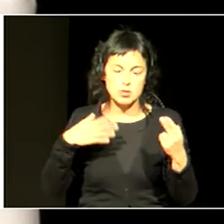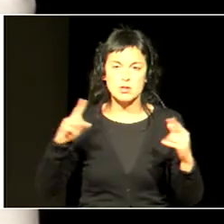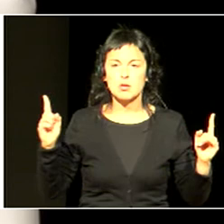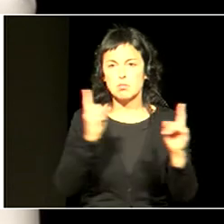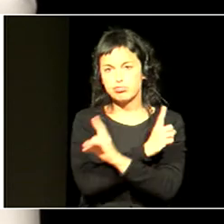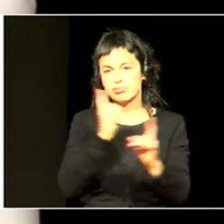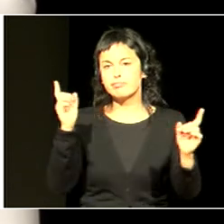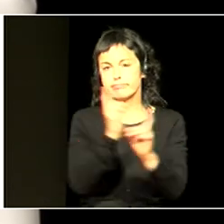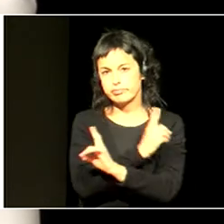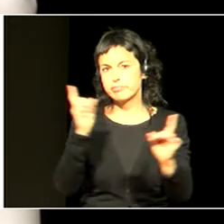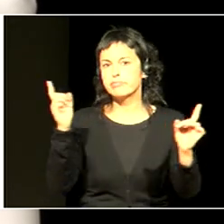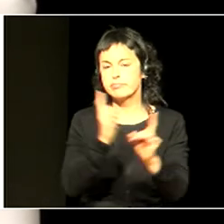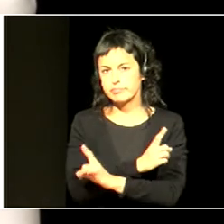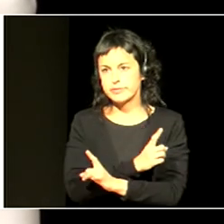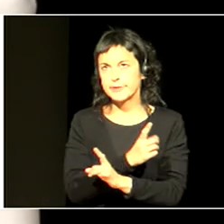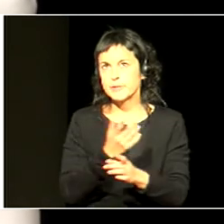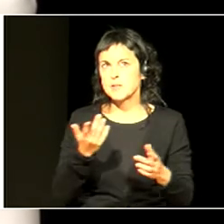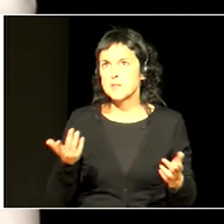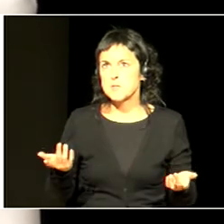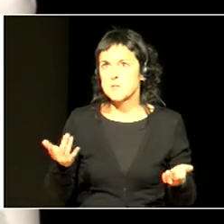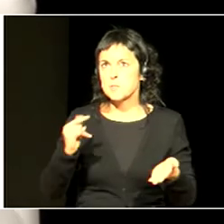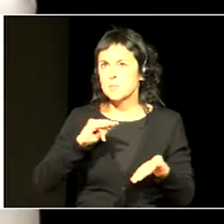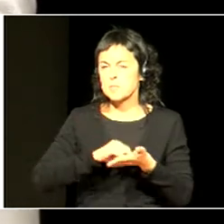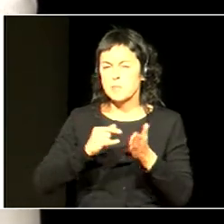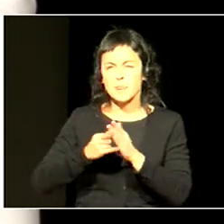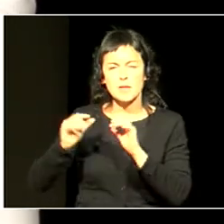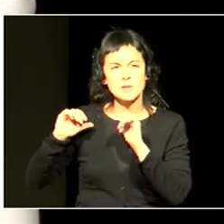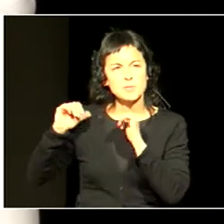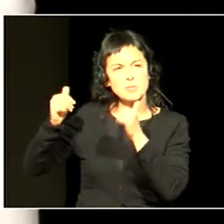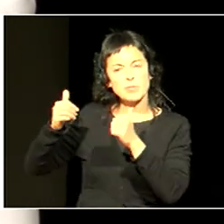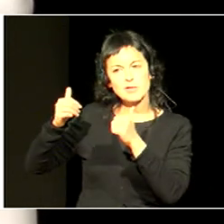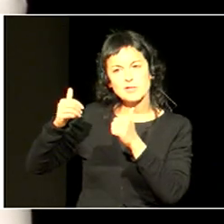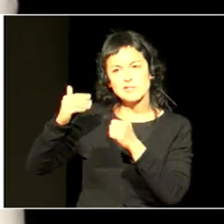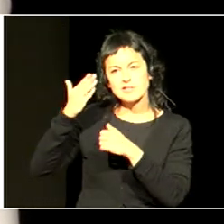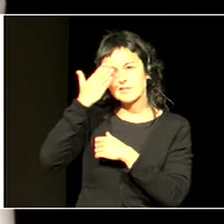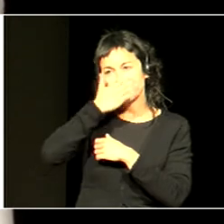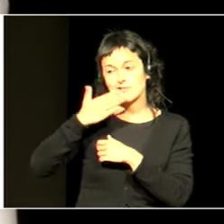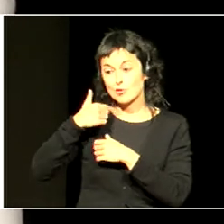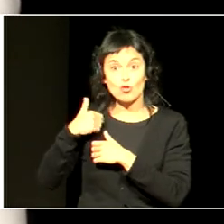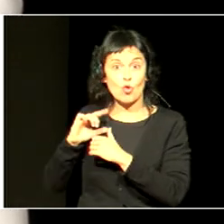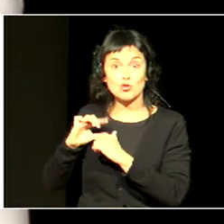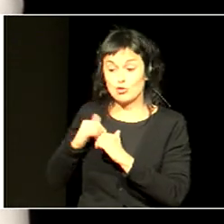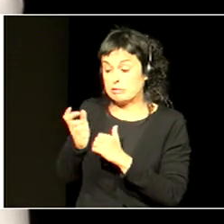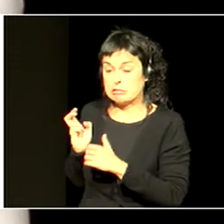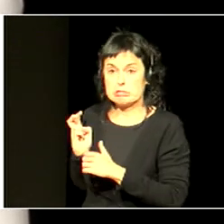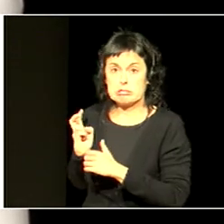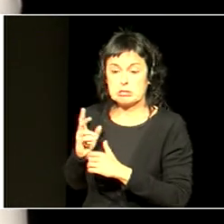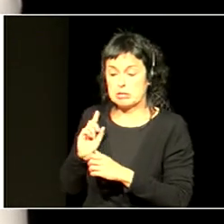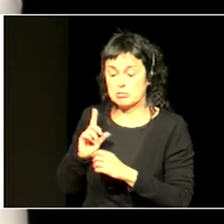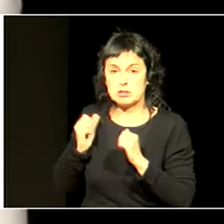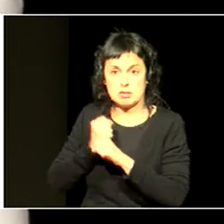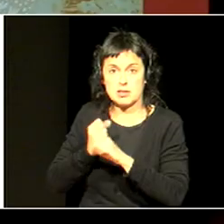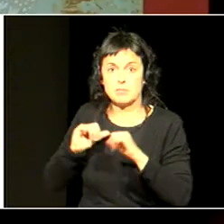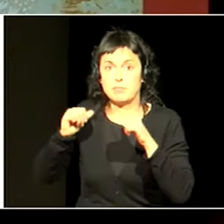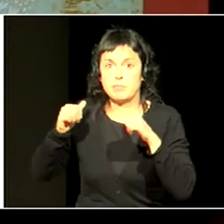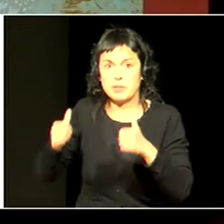eta bueno, plan hau martxan jarri zen ikastetxe honetara justu iritsi nintzenean eta aldaketa